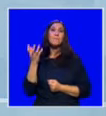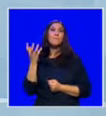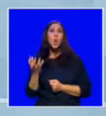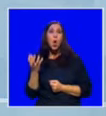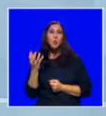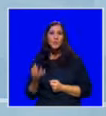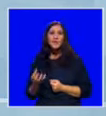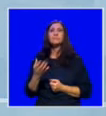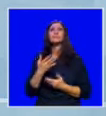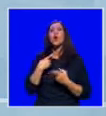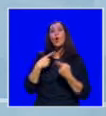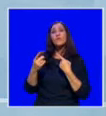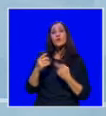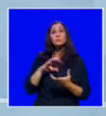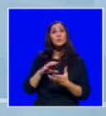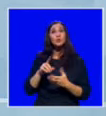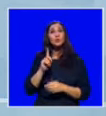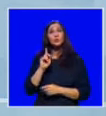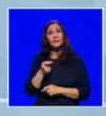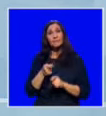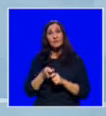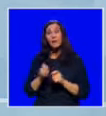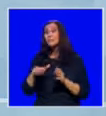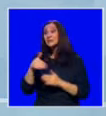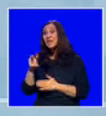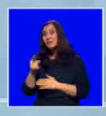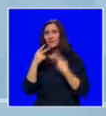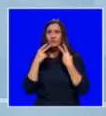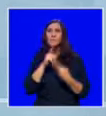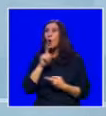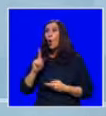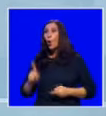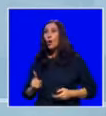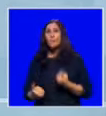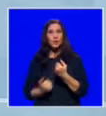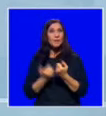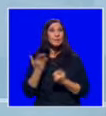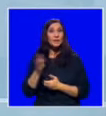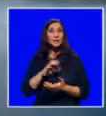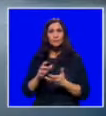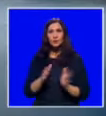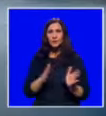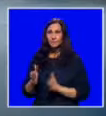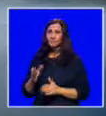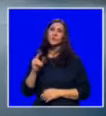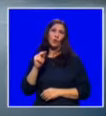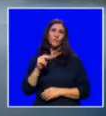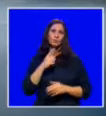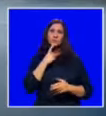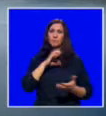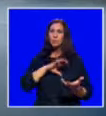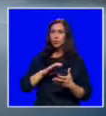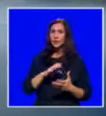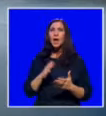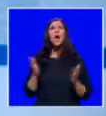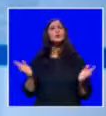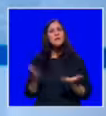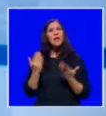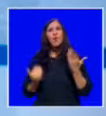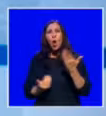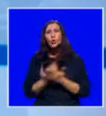за политиките, които трябва да направим. Това искам и след да това сега да видим кой подкрепя тези политики. Добре, хайде да говорим за политики. Ако станете